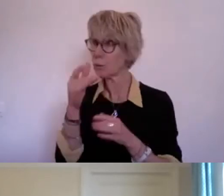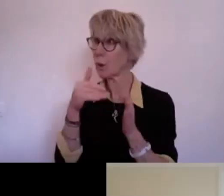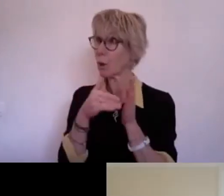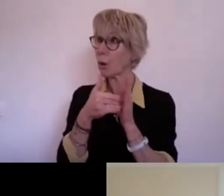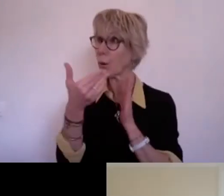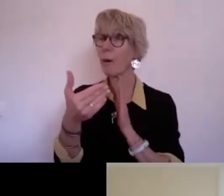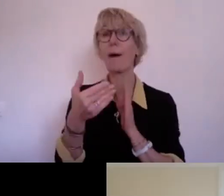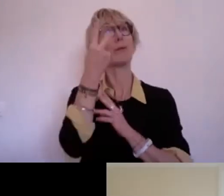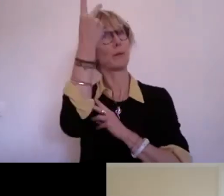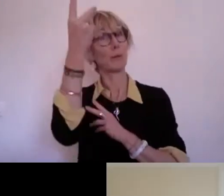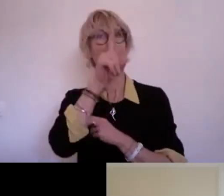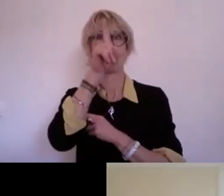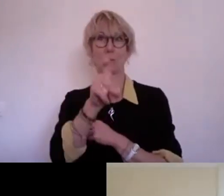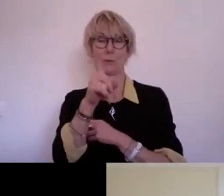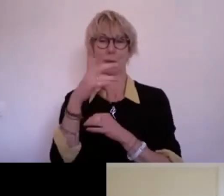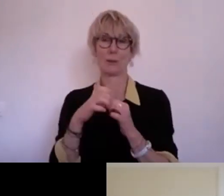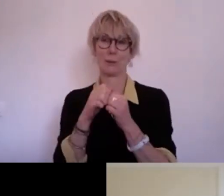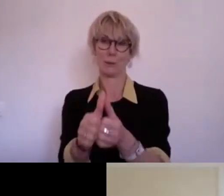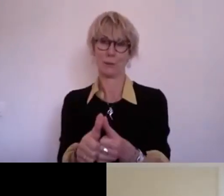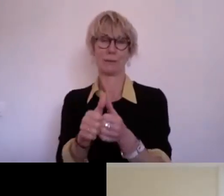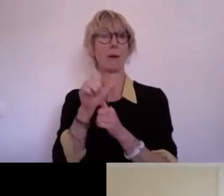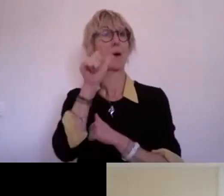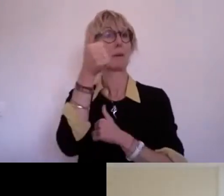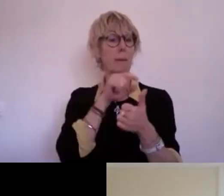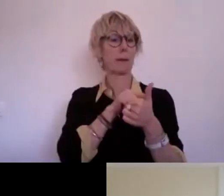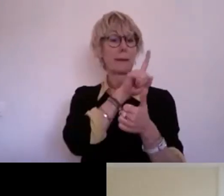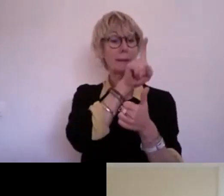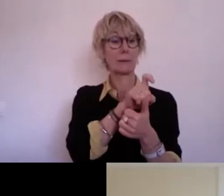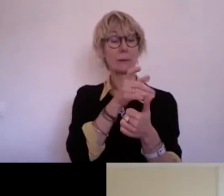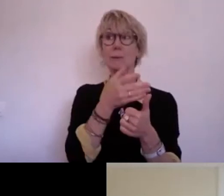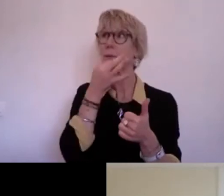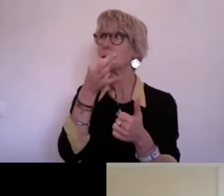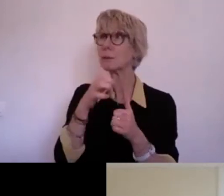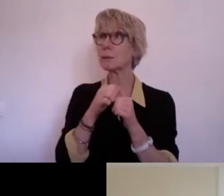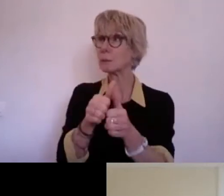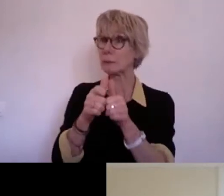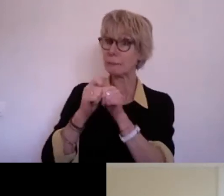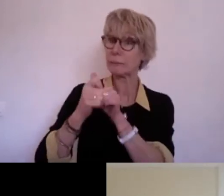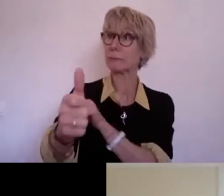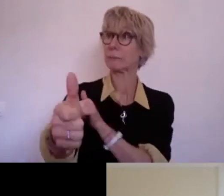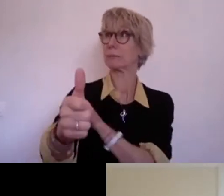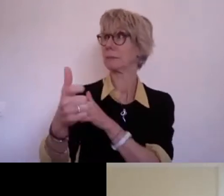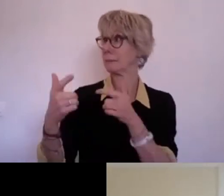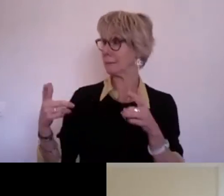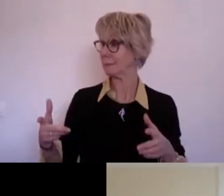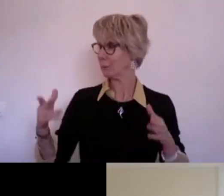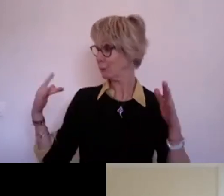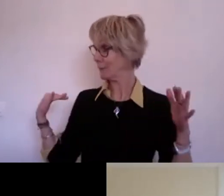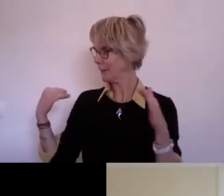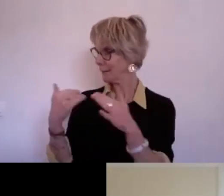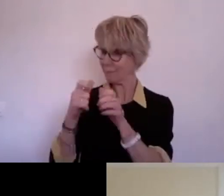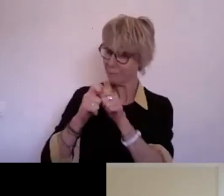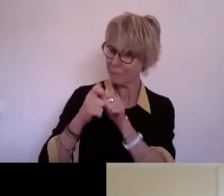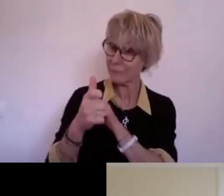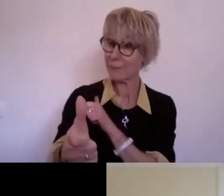deux questions à suivre. Donc, la première, ça concerne les suites de tout cela. Alors, Madame Brisset demande, vos offres